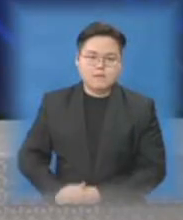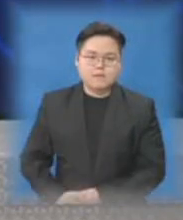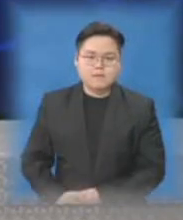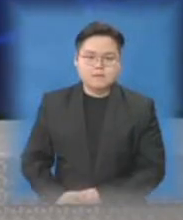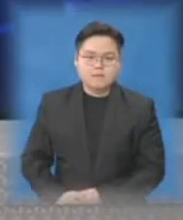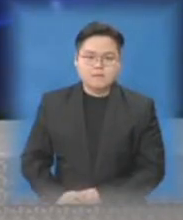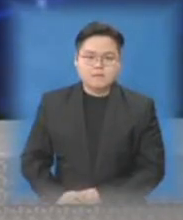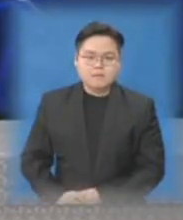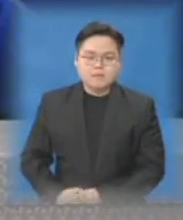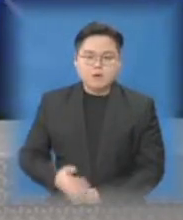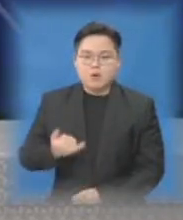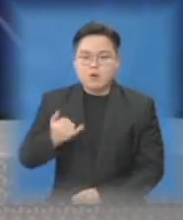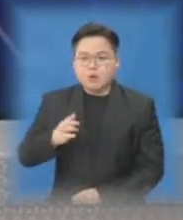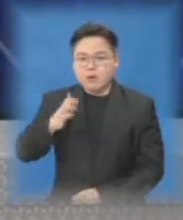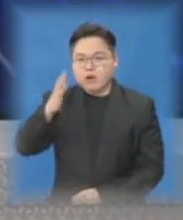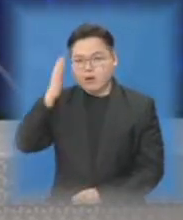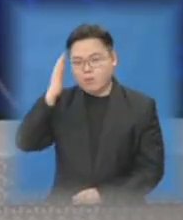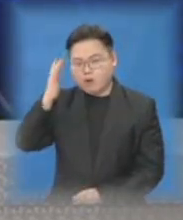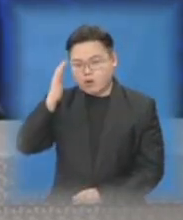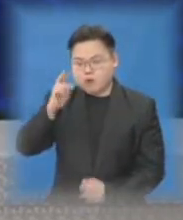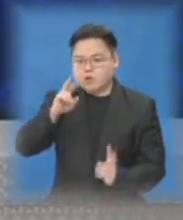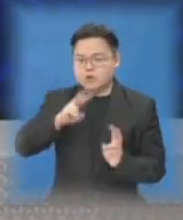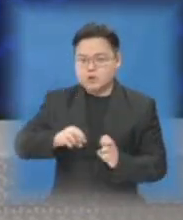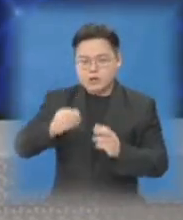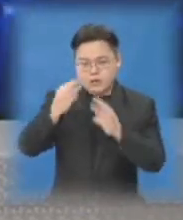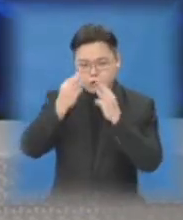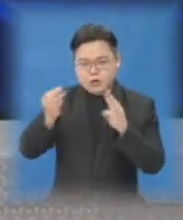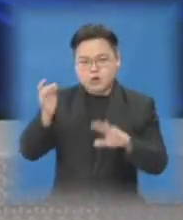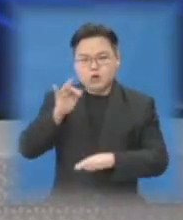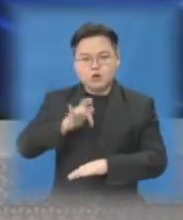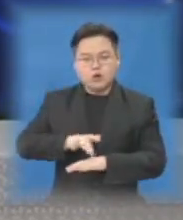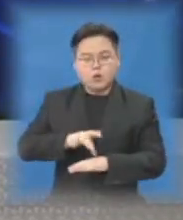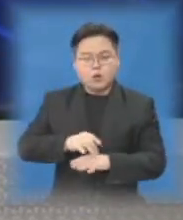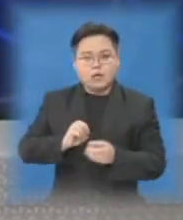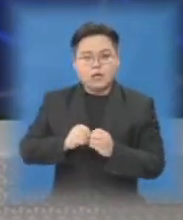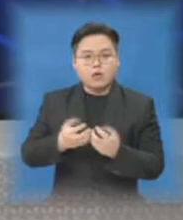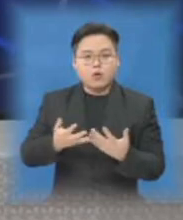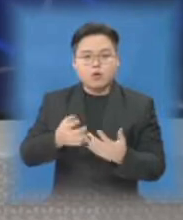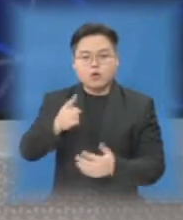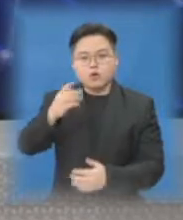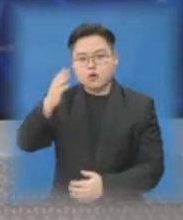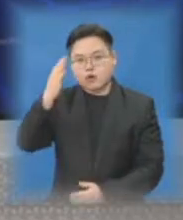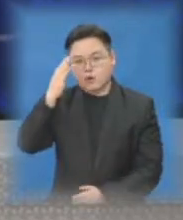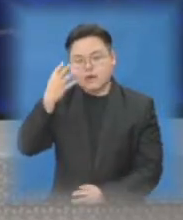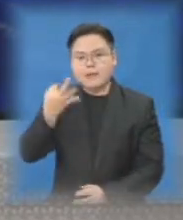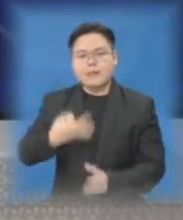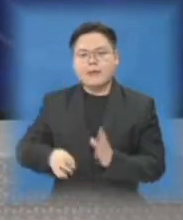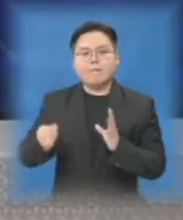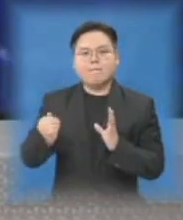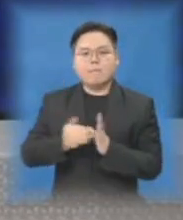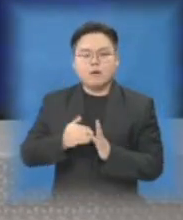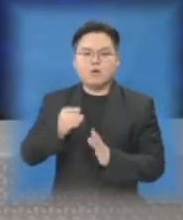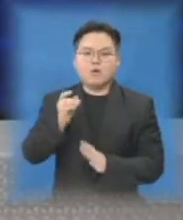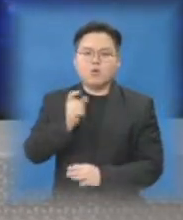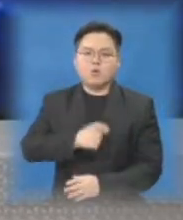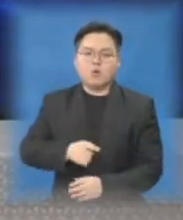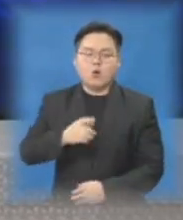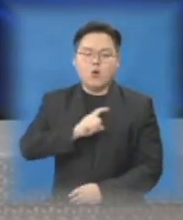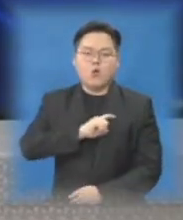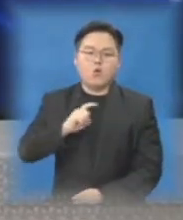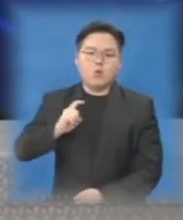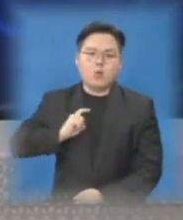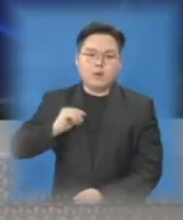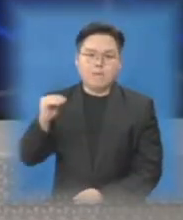Нийслэлийн бодлогын судалгаа шинжилгээний төвөөс хийсэн судалгаагаар өдөрт дунджаар 80 гаруй мянган хүн хувийн такси үйлчилгээ үзүүлж байна гэх тооцоолол